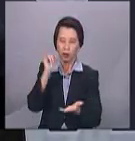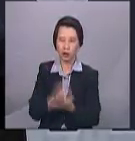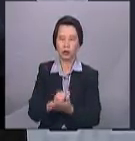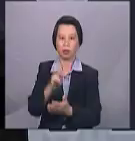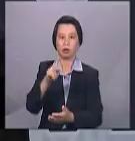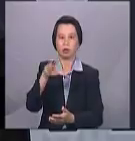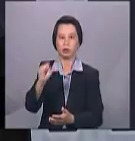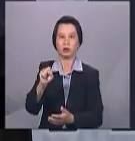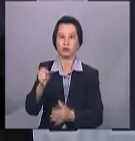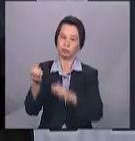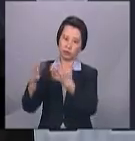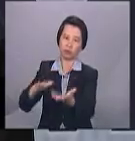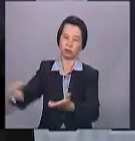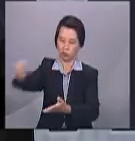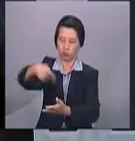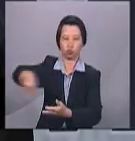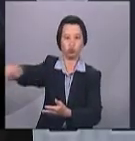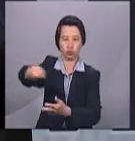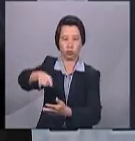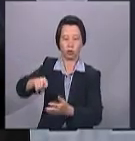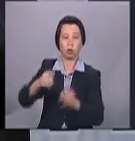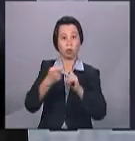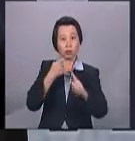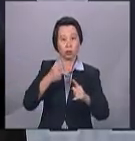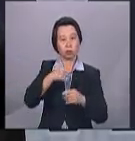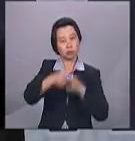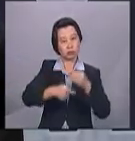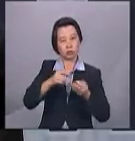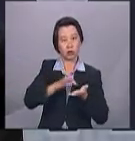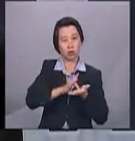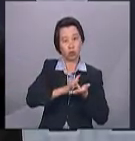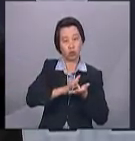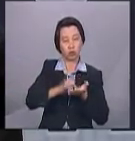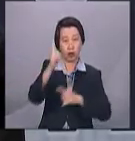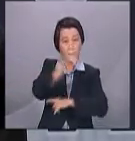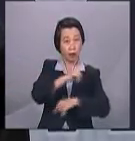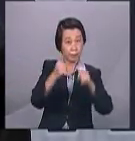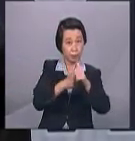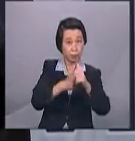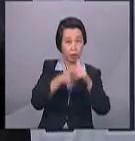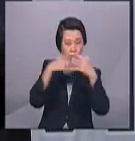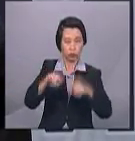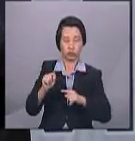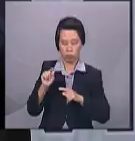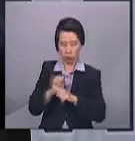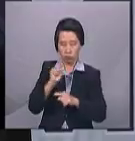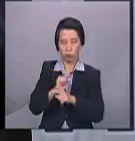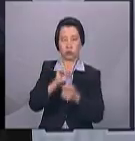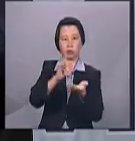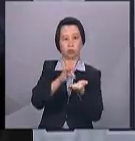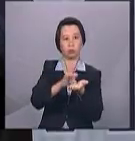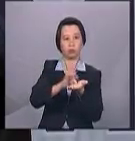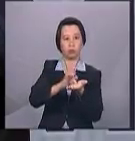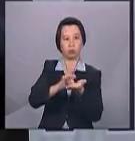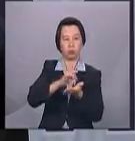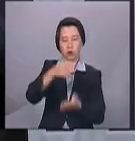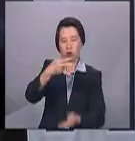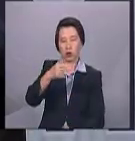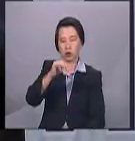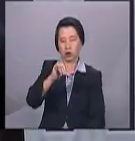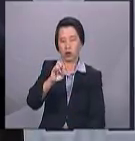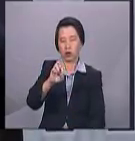kes-kes yang meninggal. Dari segi ubat-ubatan, daripada hari pertama lagi kita telah menggunakan ubat